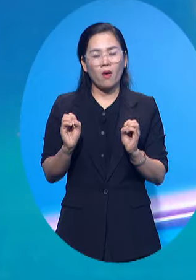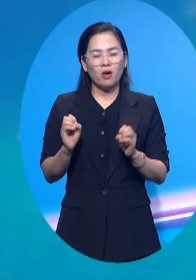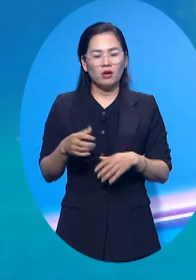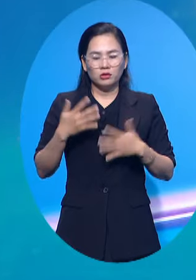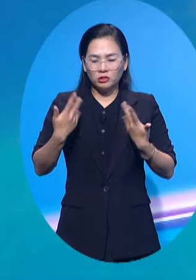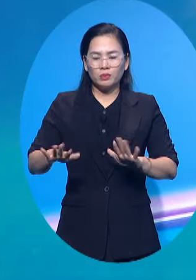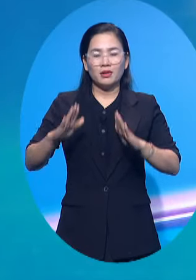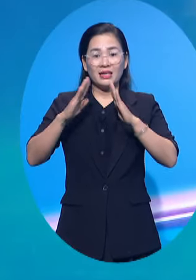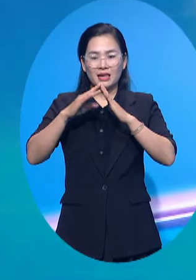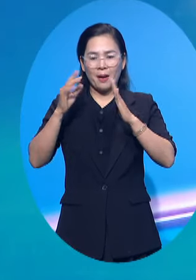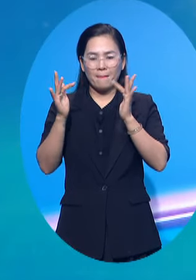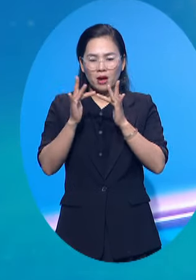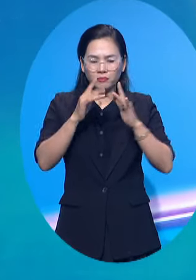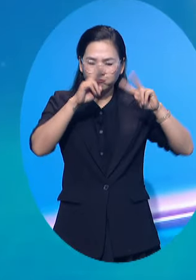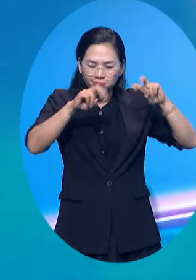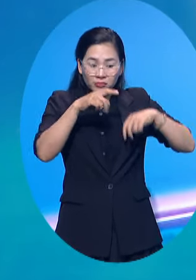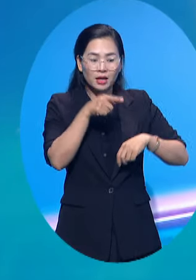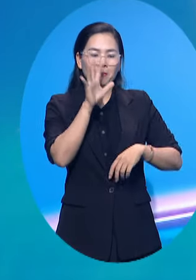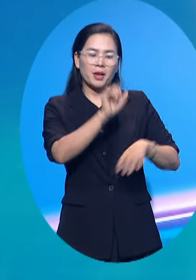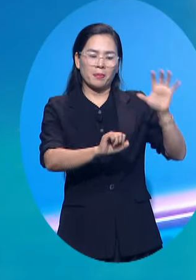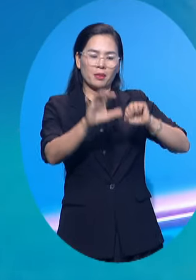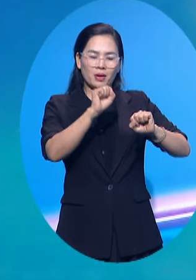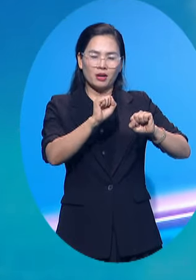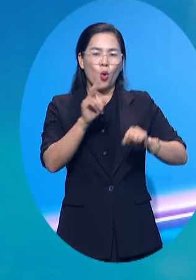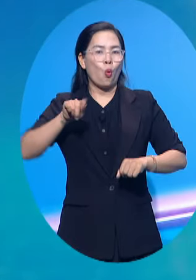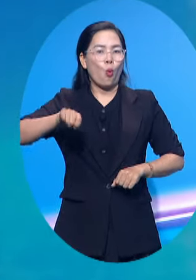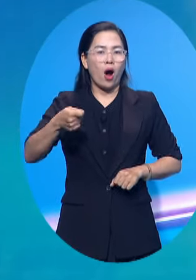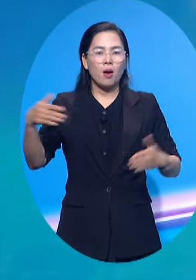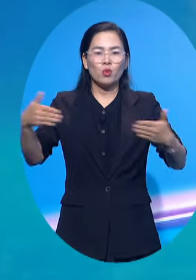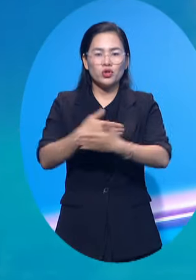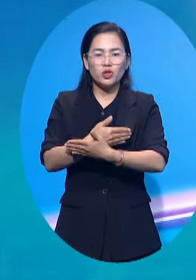rõ, các nhà mạng đã khóa 1 chiều, 2 chiều với 200 số.